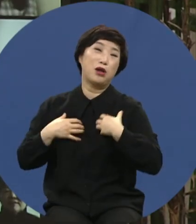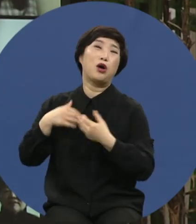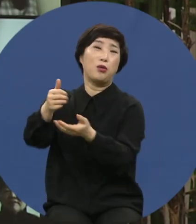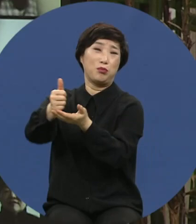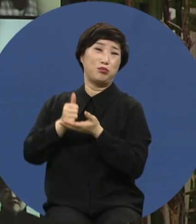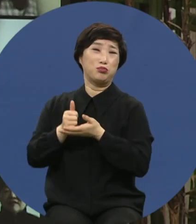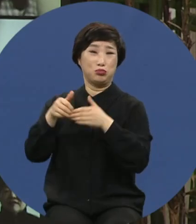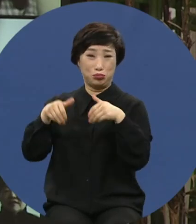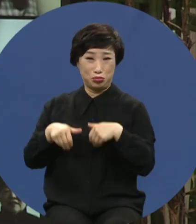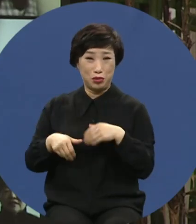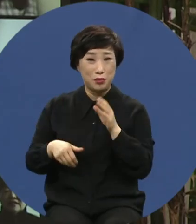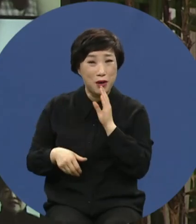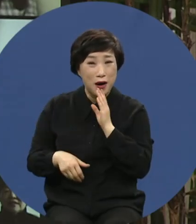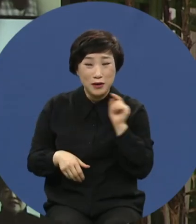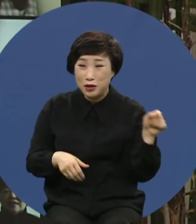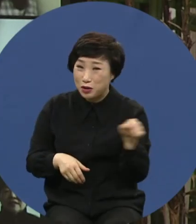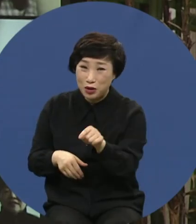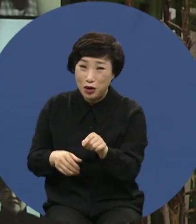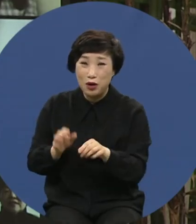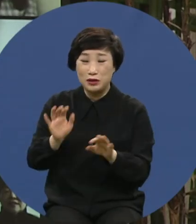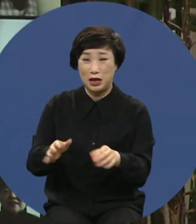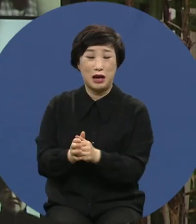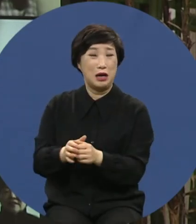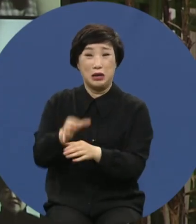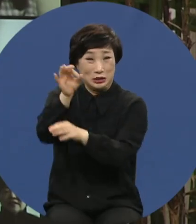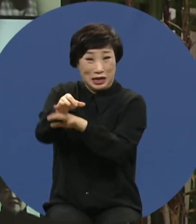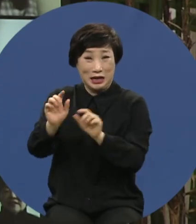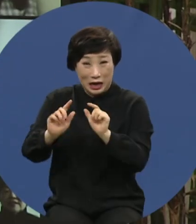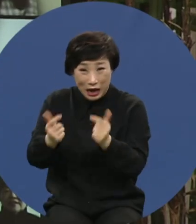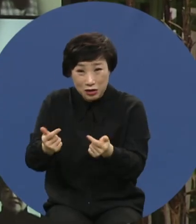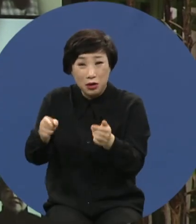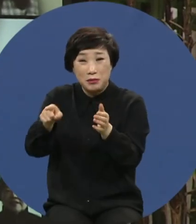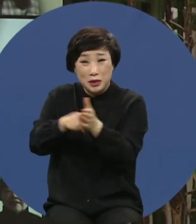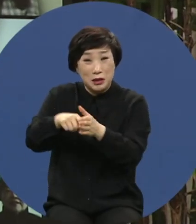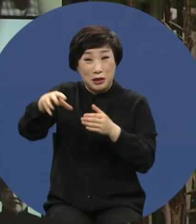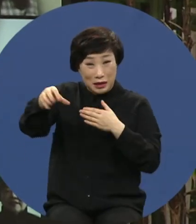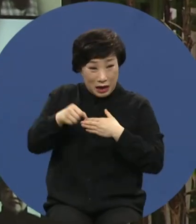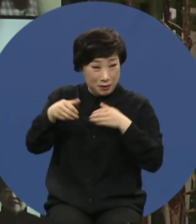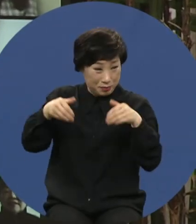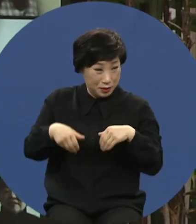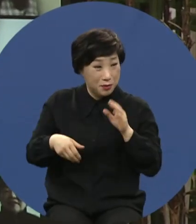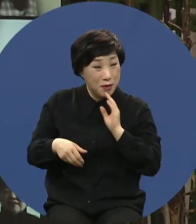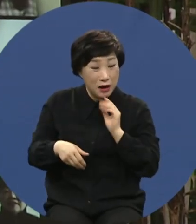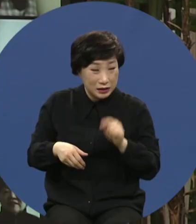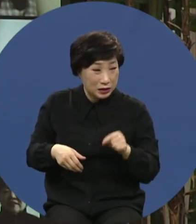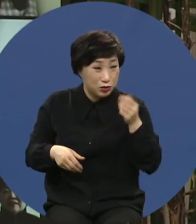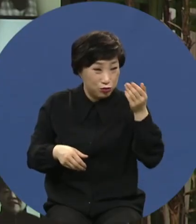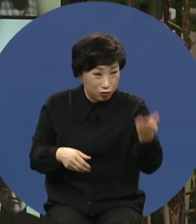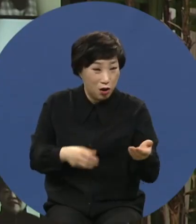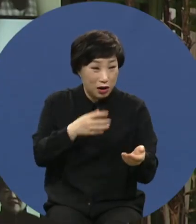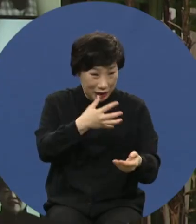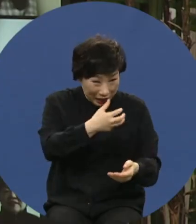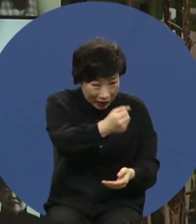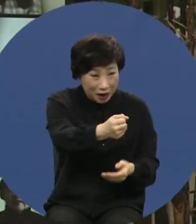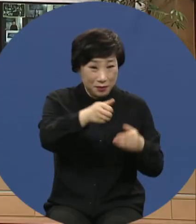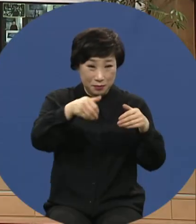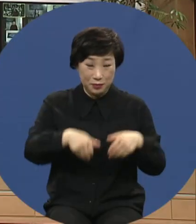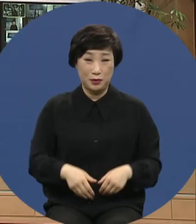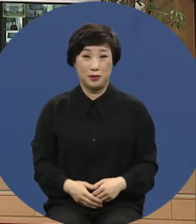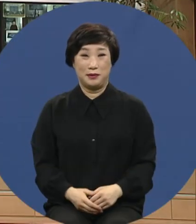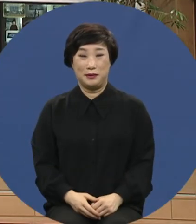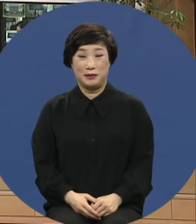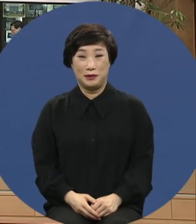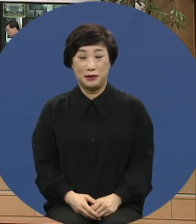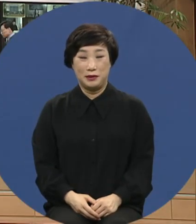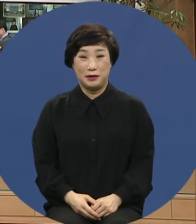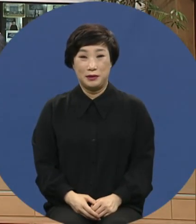말이요. 이건 돈 주고 사는 것이 아니라 믿음으로 얻는 것이라 이 말이요. 내게 주었으니 받아들이는 것이라 이